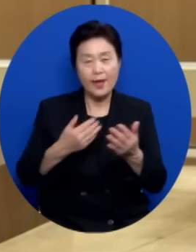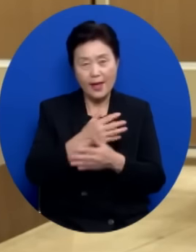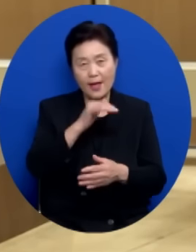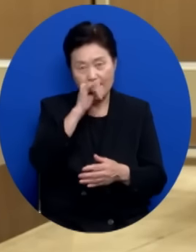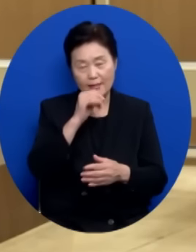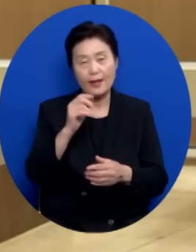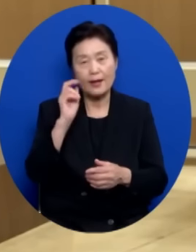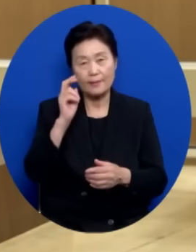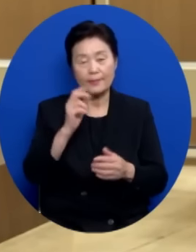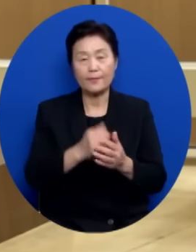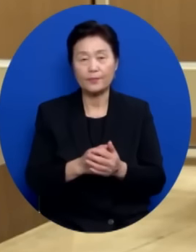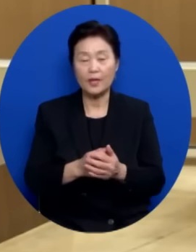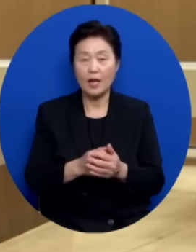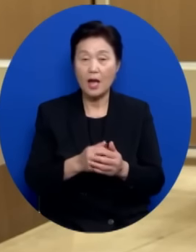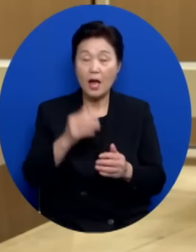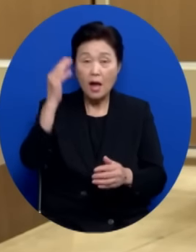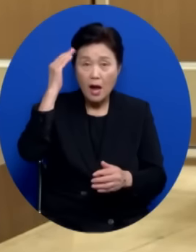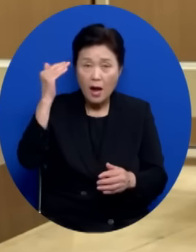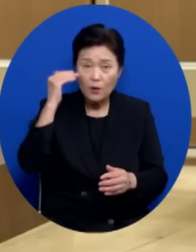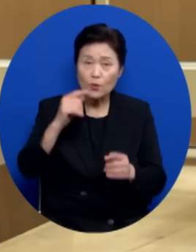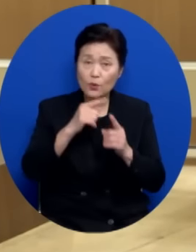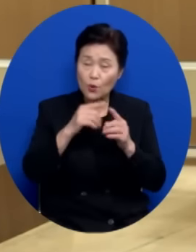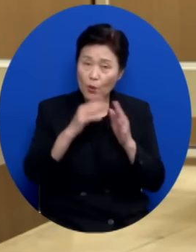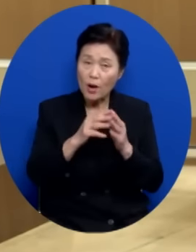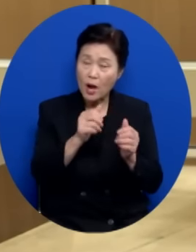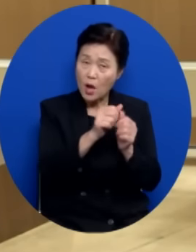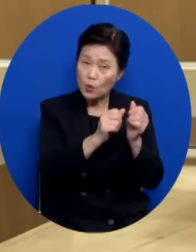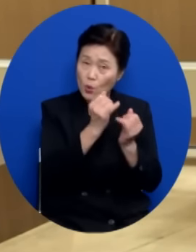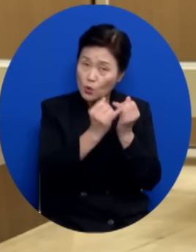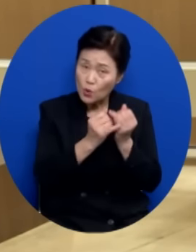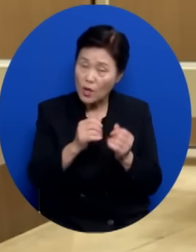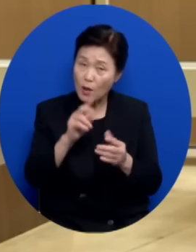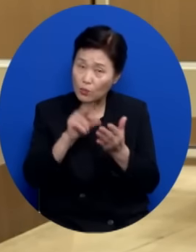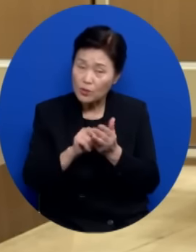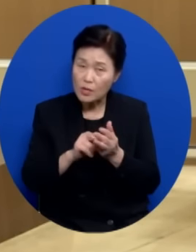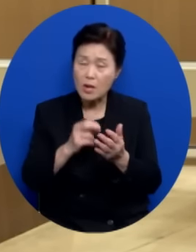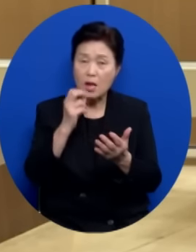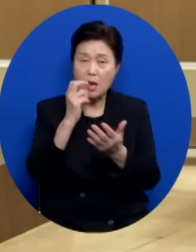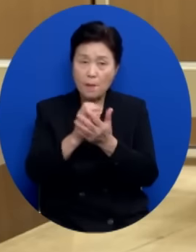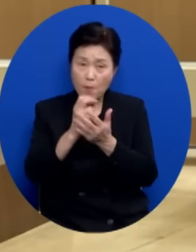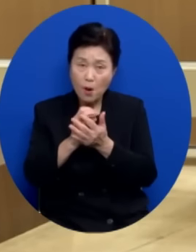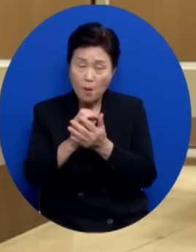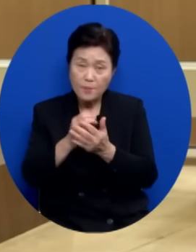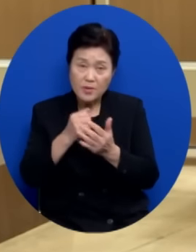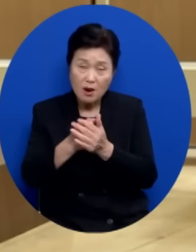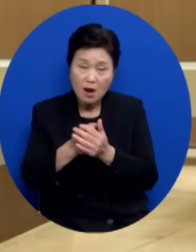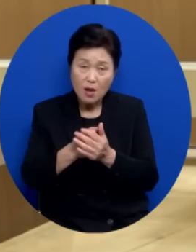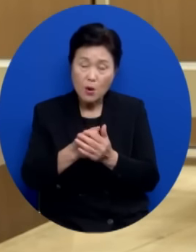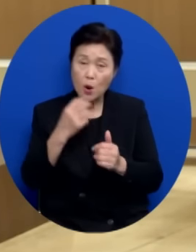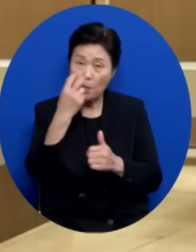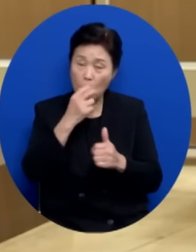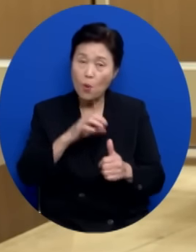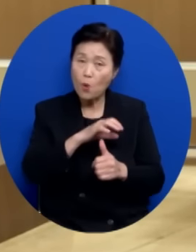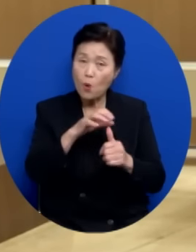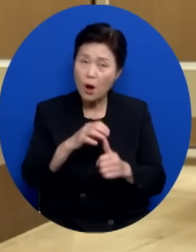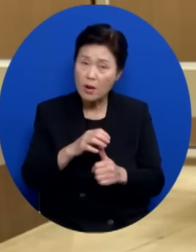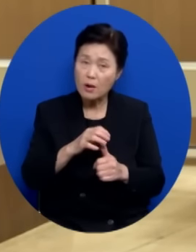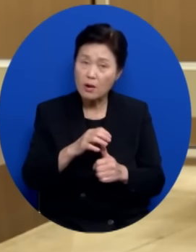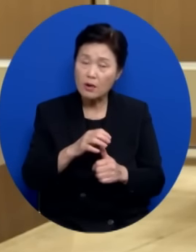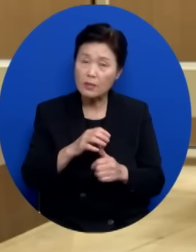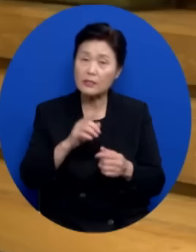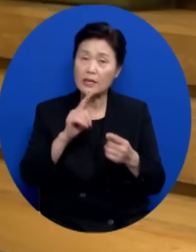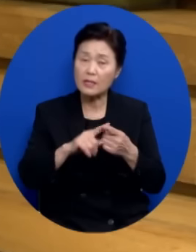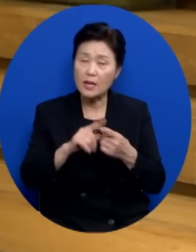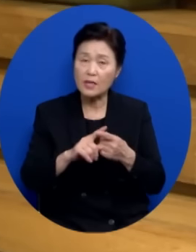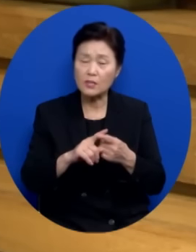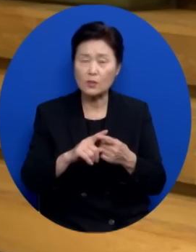한국 교회가 이 동성애를 법으로까지 보호하려는 이러한 우리 사회 움직임에 이렇게 민감하게 대응하고